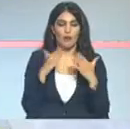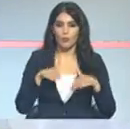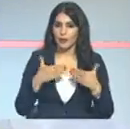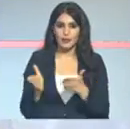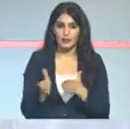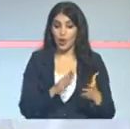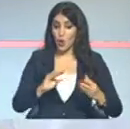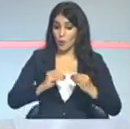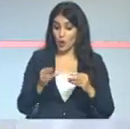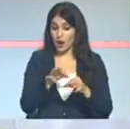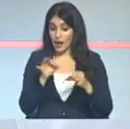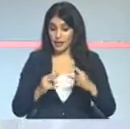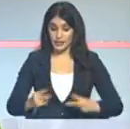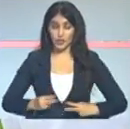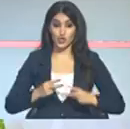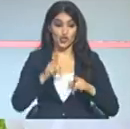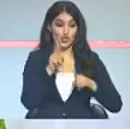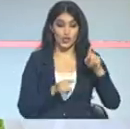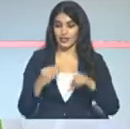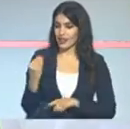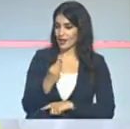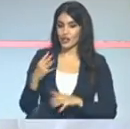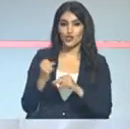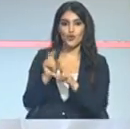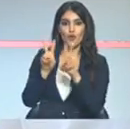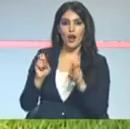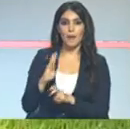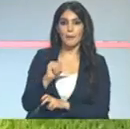الاشكال الذي يبقى